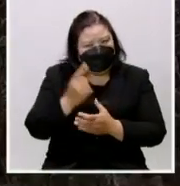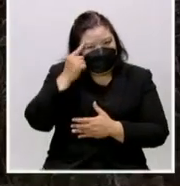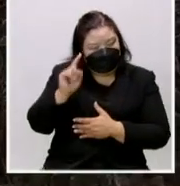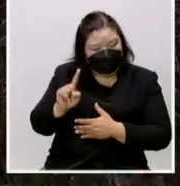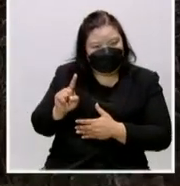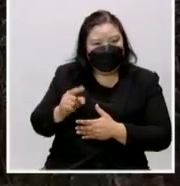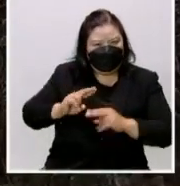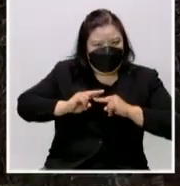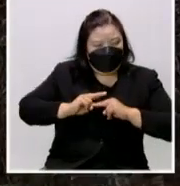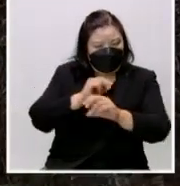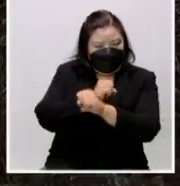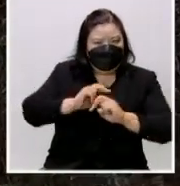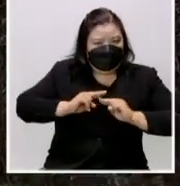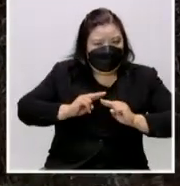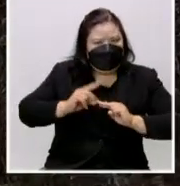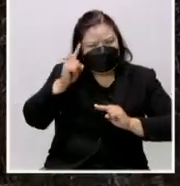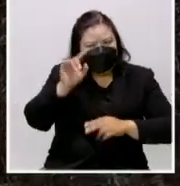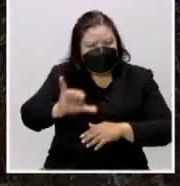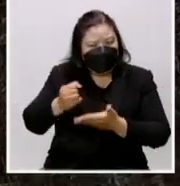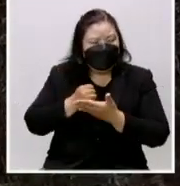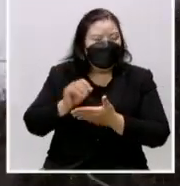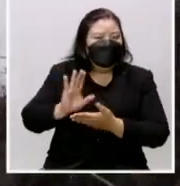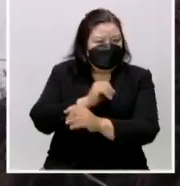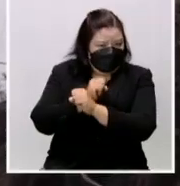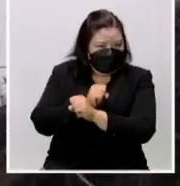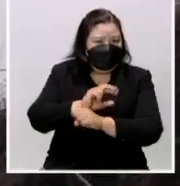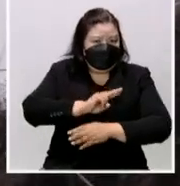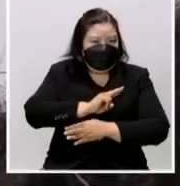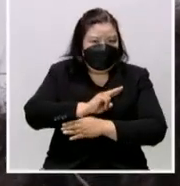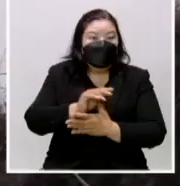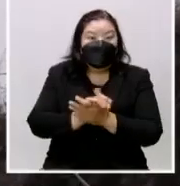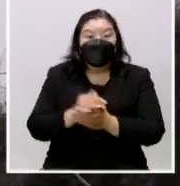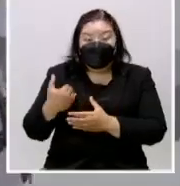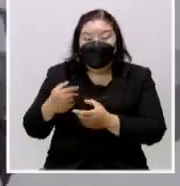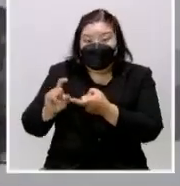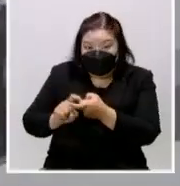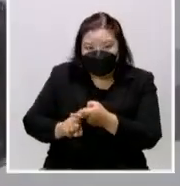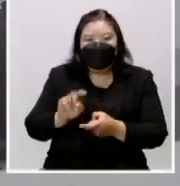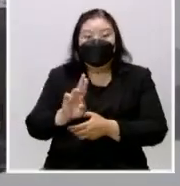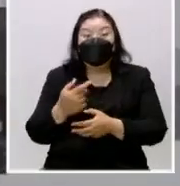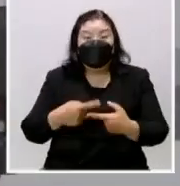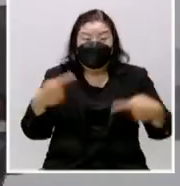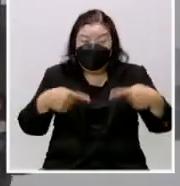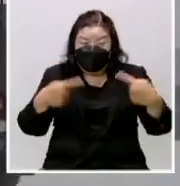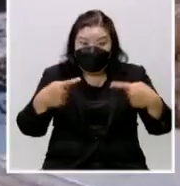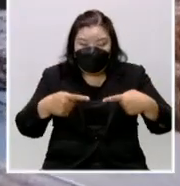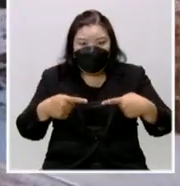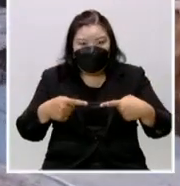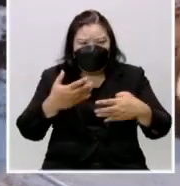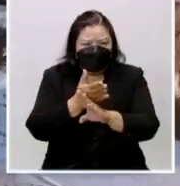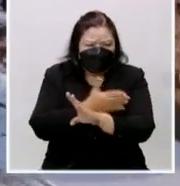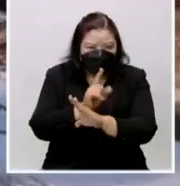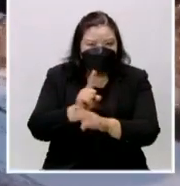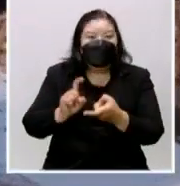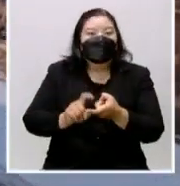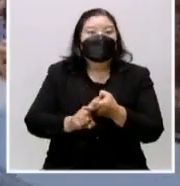หันมาพึ่งพาตัวเองแล้วนะคะความตึงเครียดระหว่างรัสเซียกับยูเครนทวีความรุนแรงขึ้นนับตั้งแต่รัสเซียผนวกไครเมียซึ่งเคยอยู่ใต้